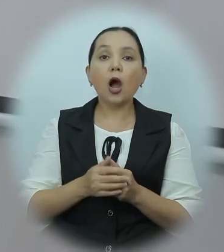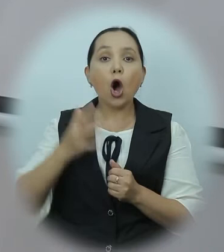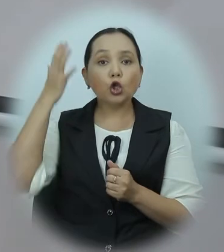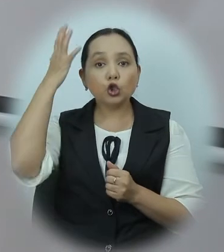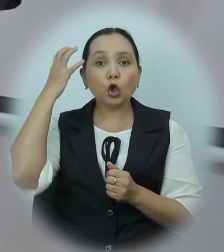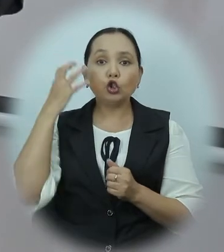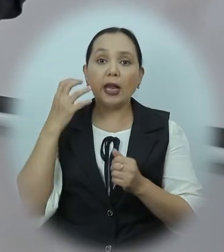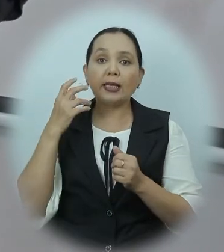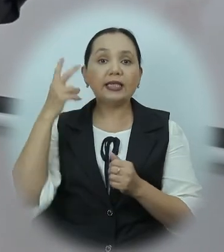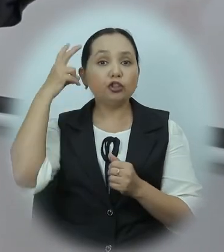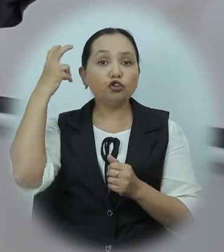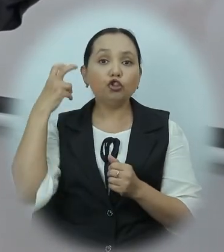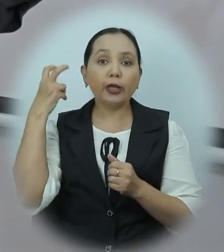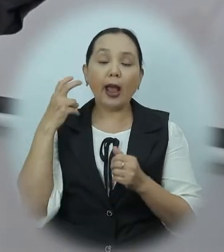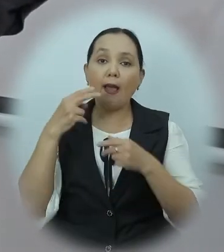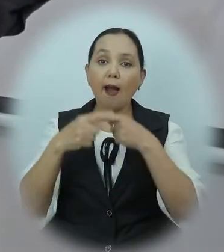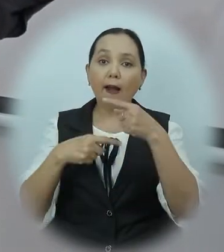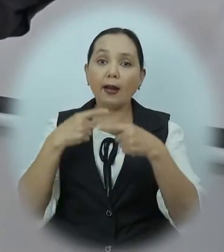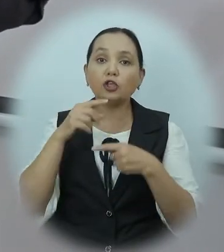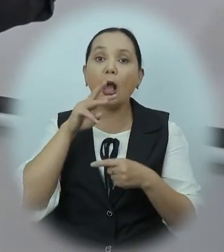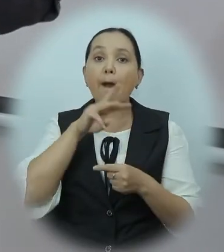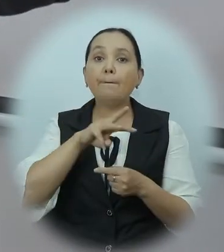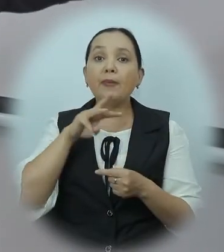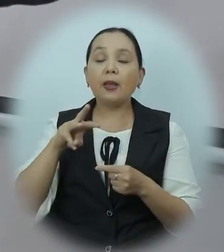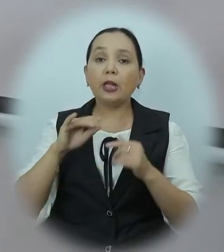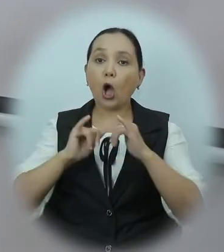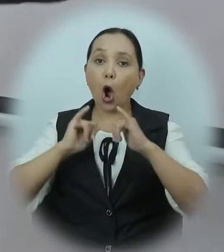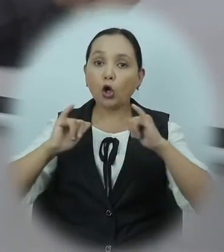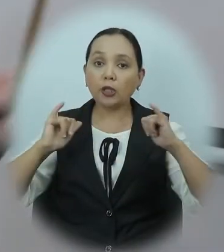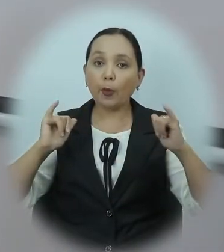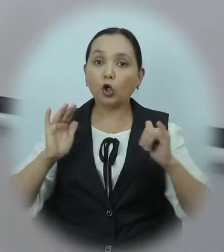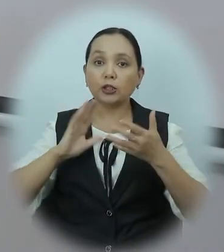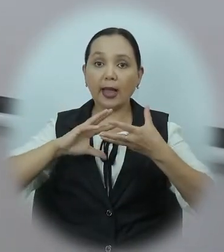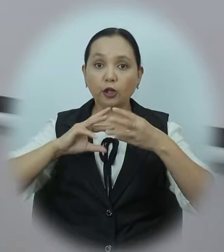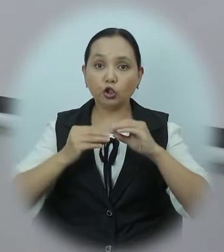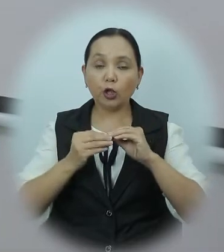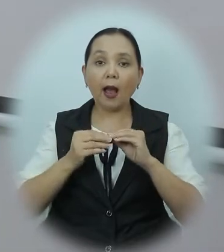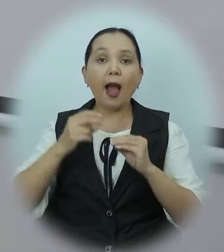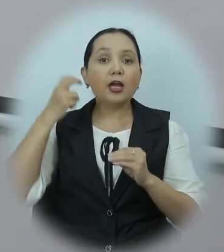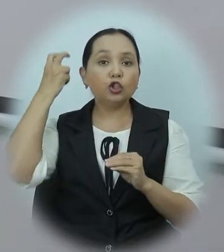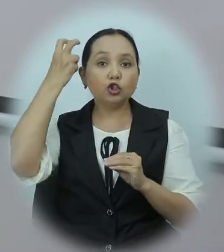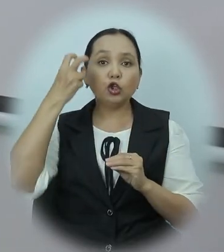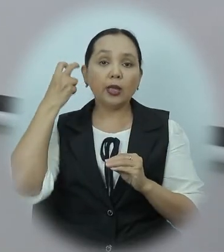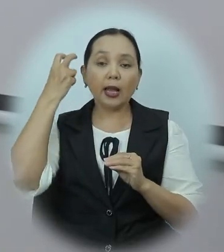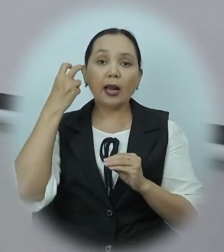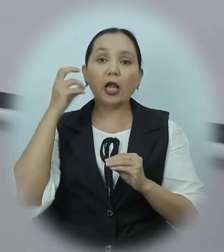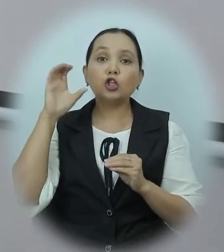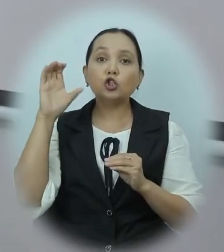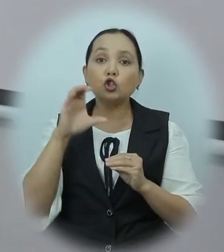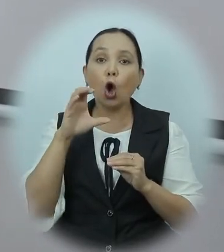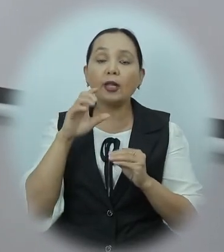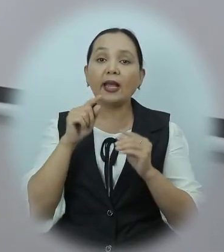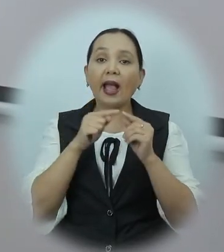Sochlarni jingalak qilish millimetri ortib borishi natijasida jingalaklar sonining